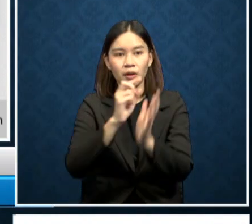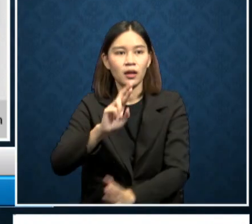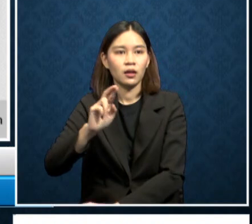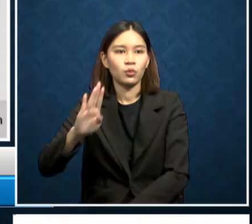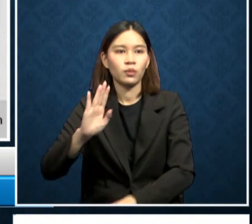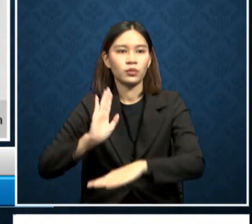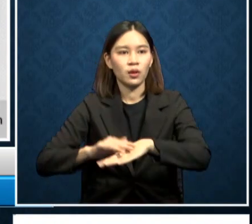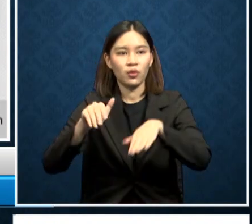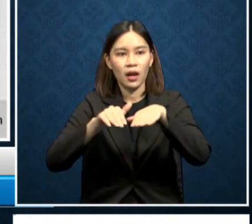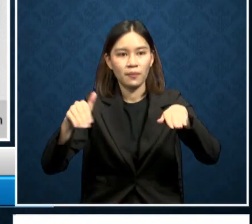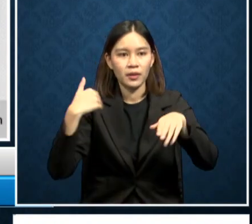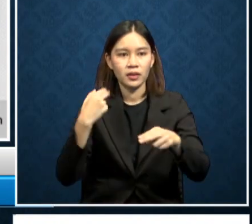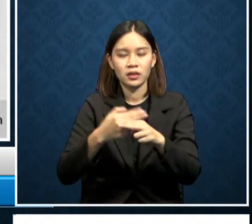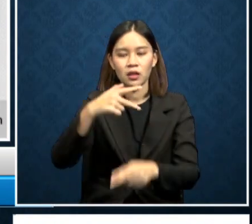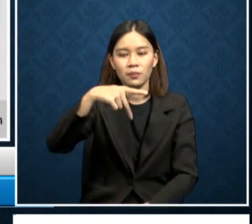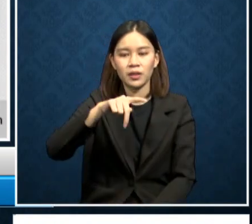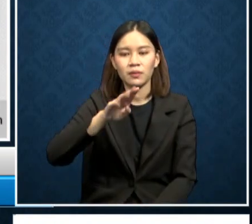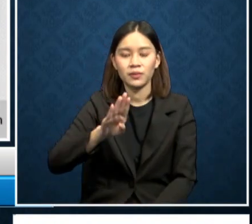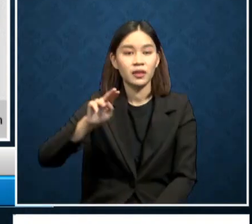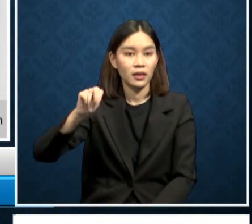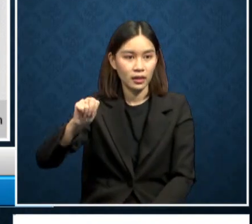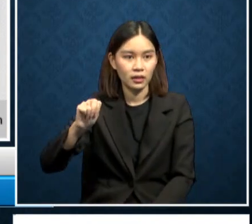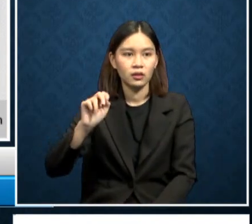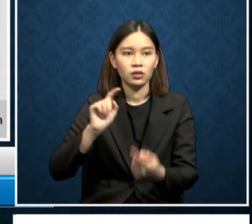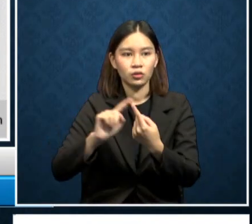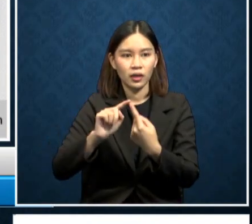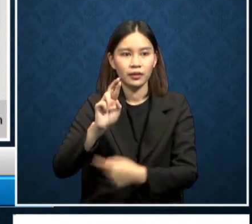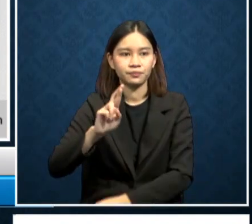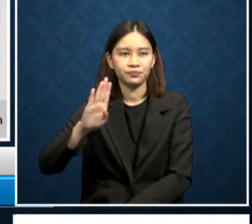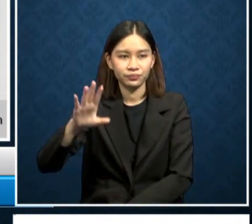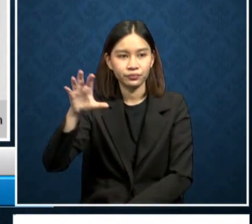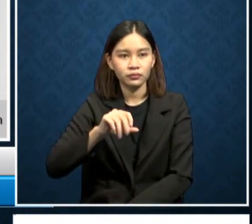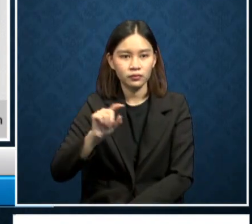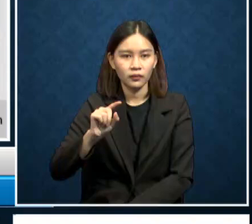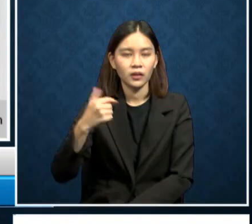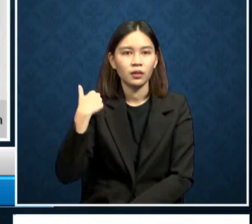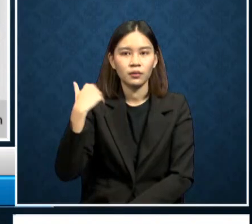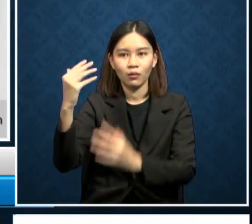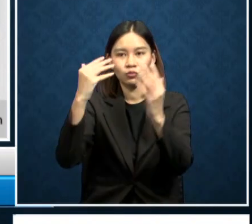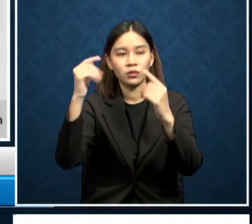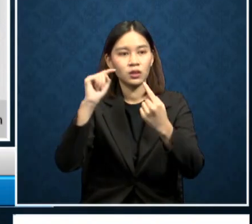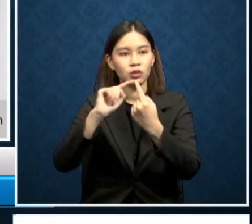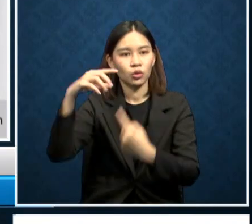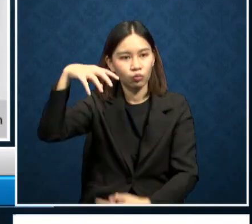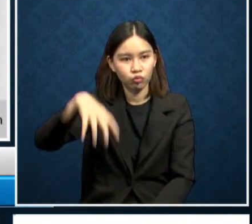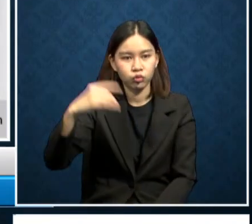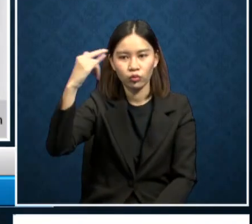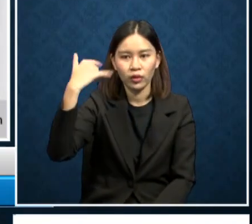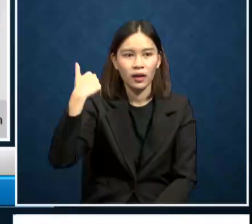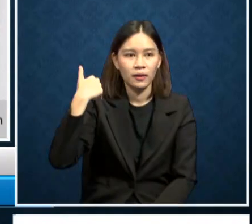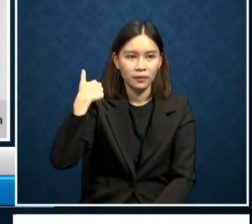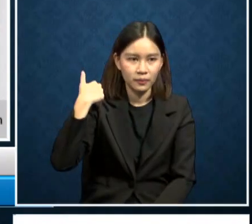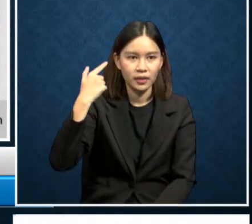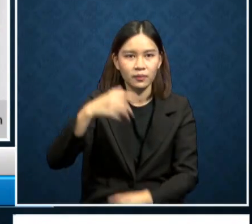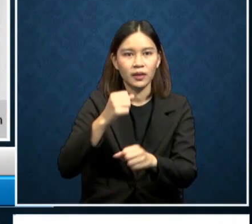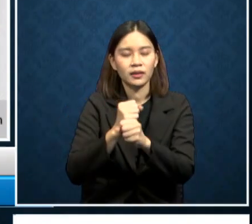ประสิทธิภาพที่เราเรียกว่า pbnตลอดถึงนำระบบที่มีอยู่ในอากาศยานมาใช้ในการปฏิบัติ